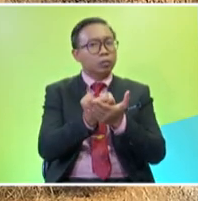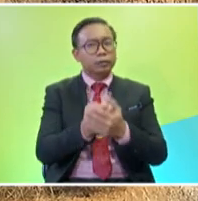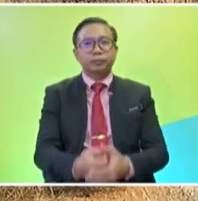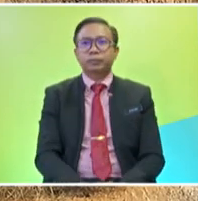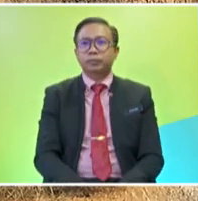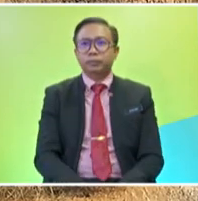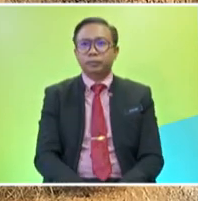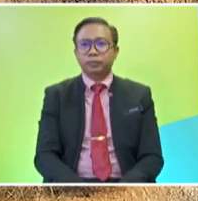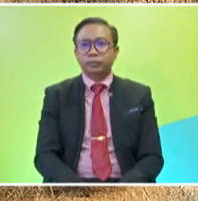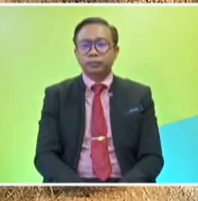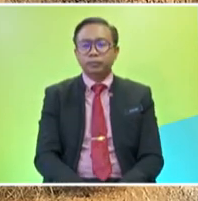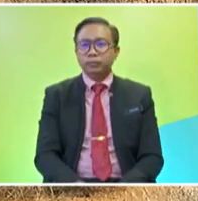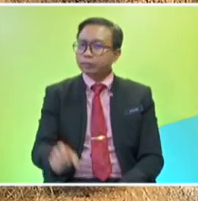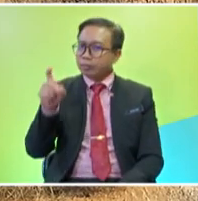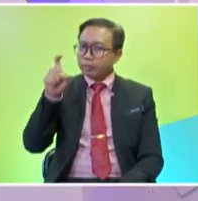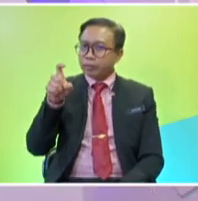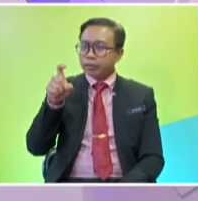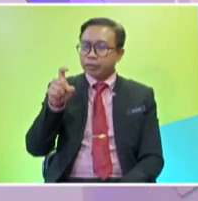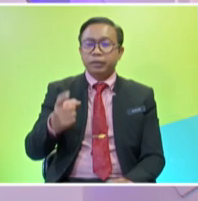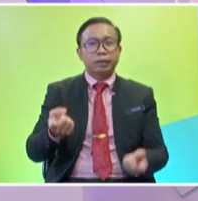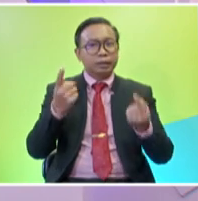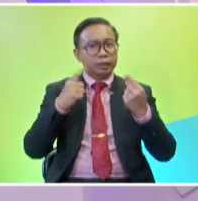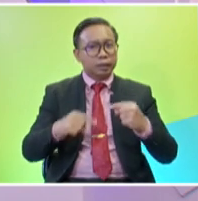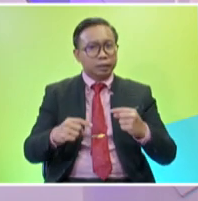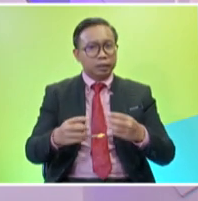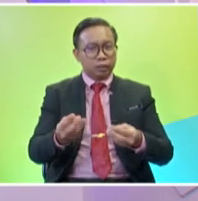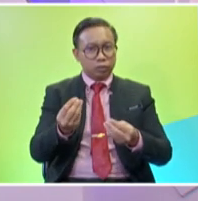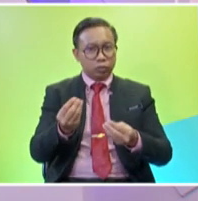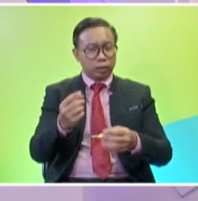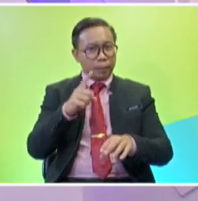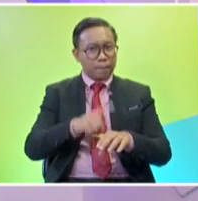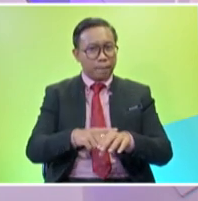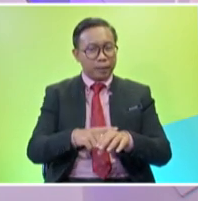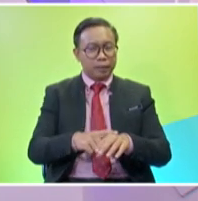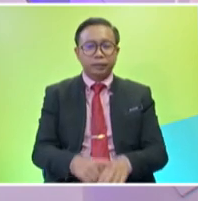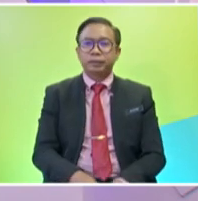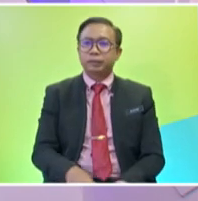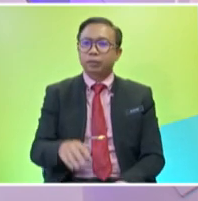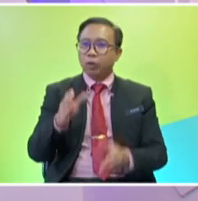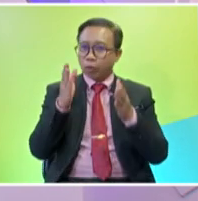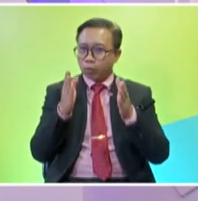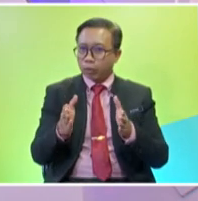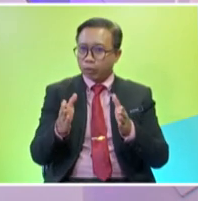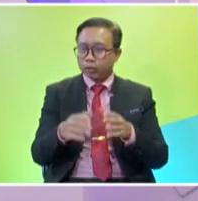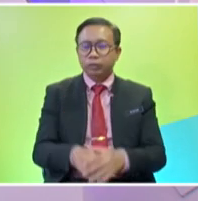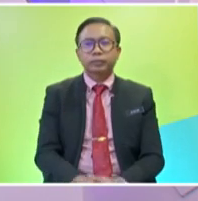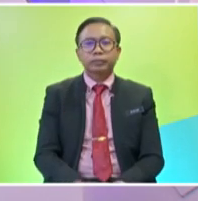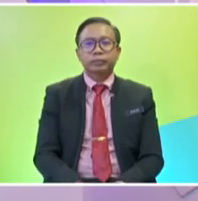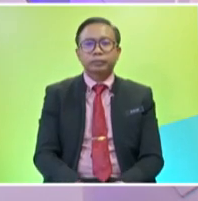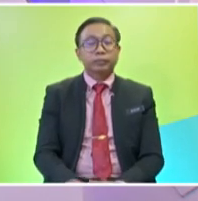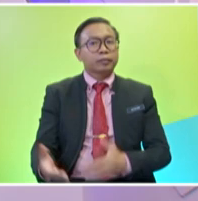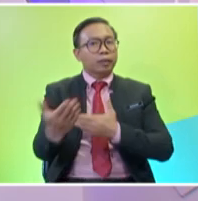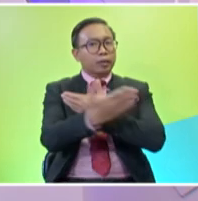ikon disebut ekonomi ini istilah dia akan datangkan pendapatan berikan pendapatan kepada penduduk beri pendapatan kepada